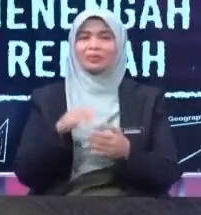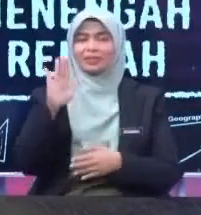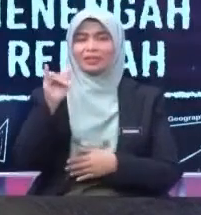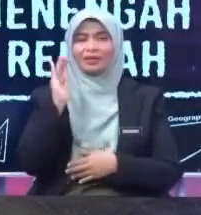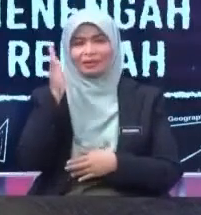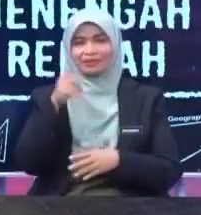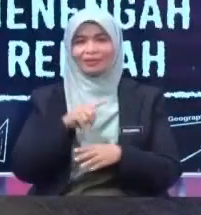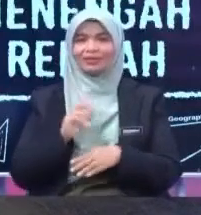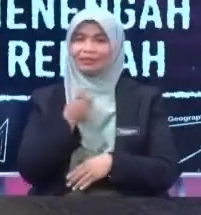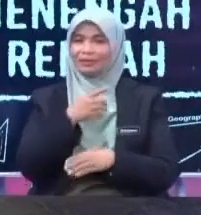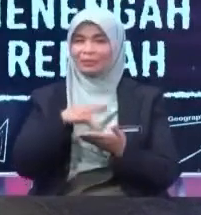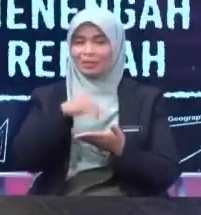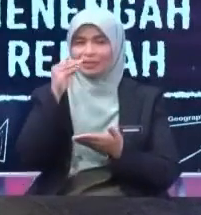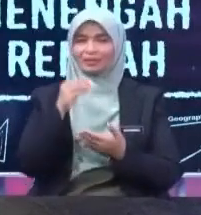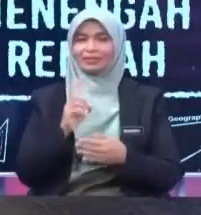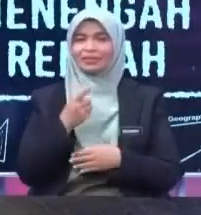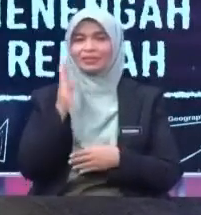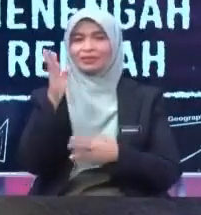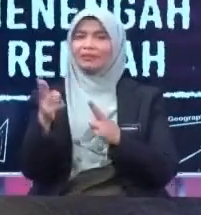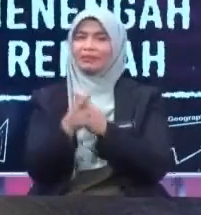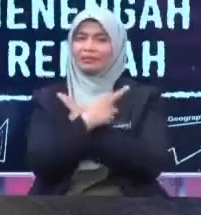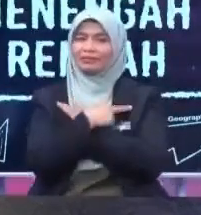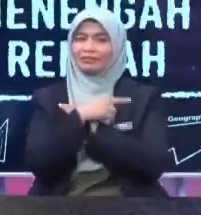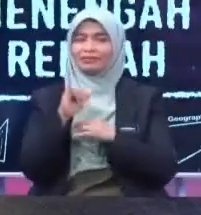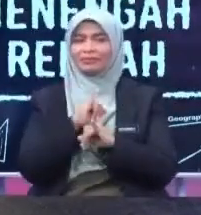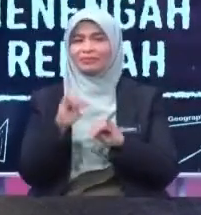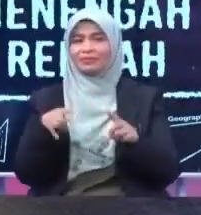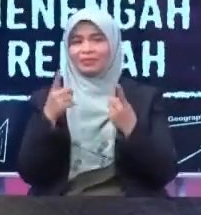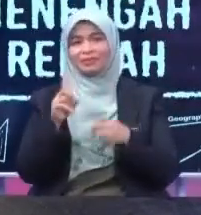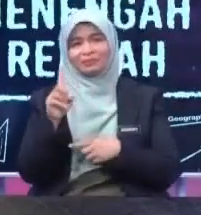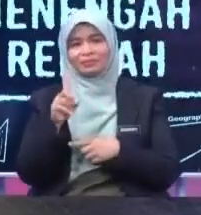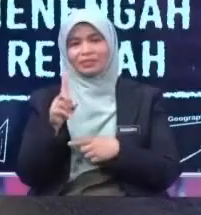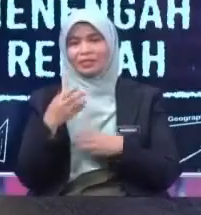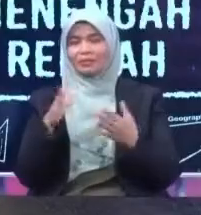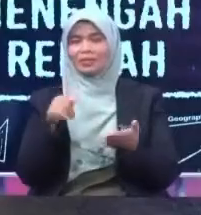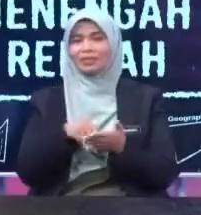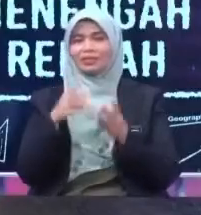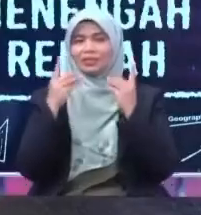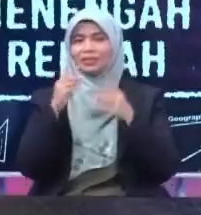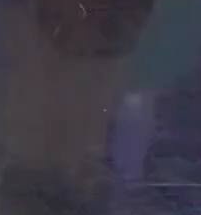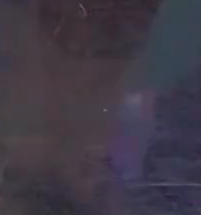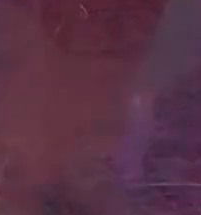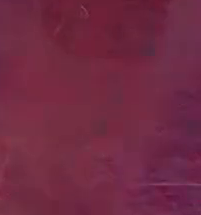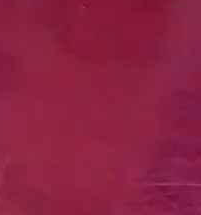mesti nak tahu kan? Tapi kita berehat seketika. Jangan ke mana-mana. Kembali selepas ini di Didik TV KPM.